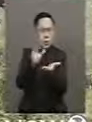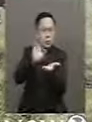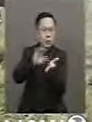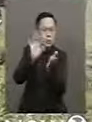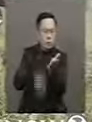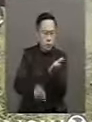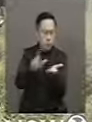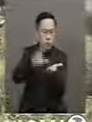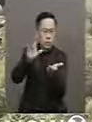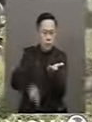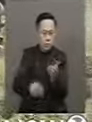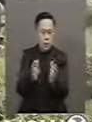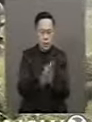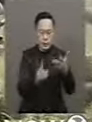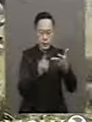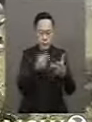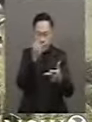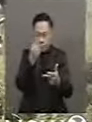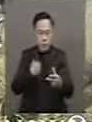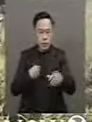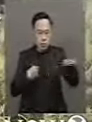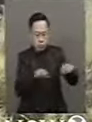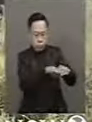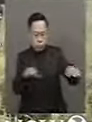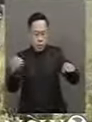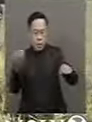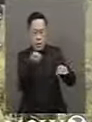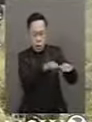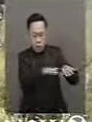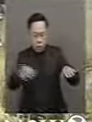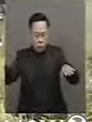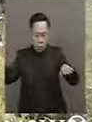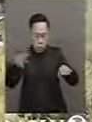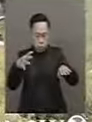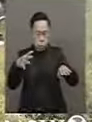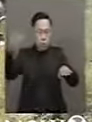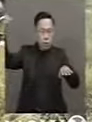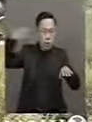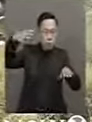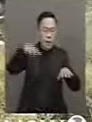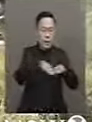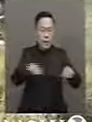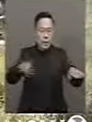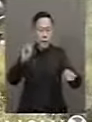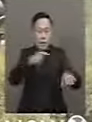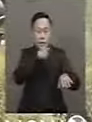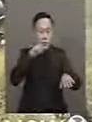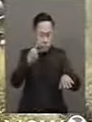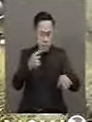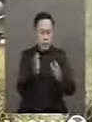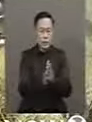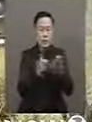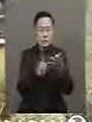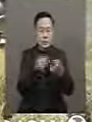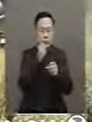นอกจากนี้หาสถานที่ที่ตากข้าวให้กับชาวนาระหว่างรอจำหน่ายส่งเสริมการทำบรรจุพรรณ์ให้ดูน่าซื้อน่าหยิบจัด